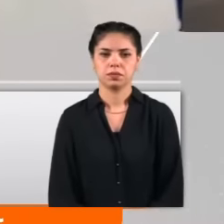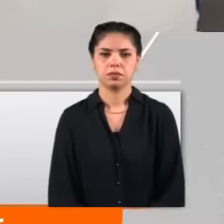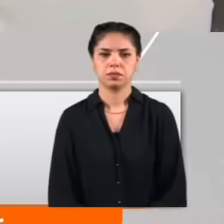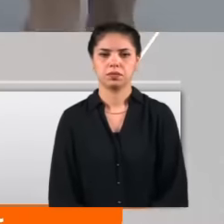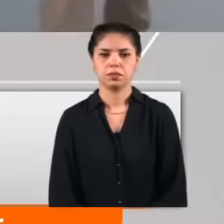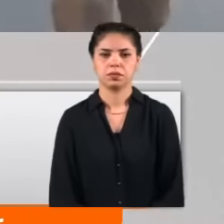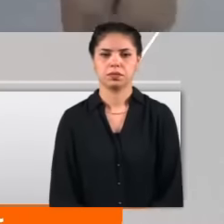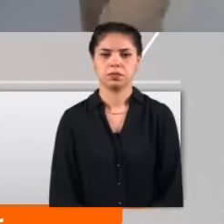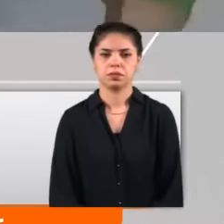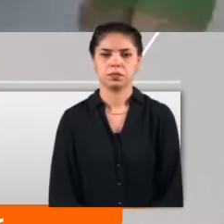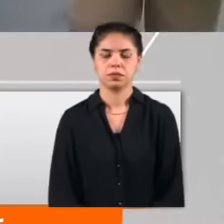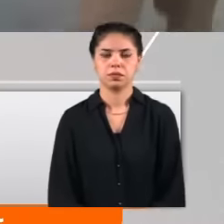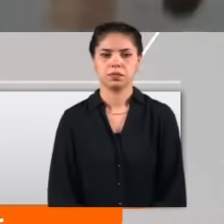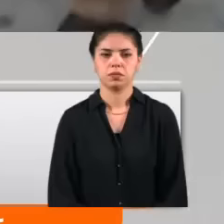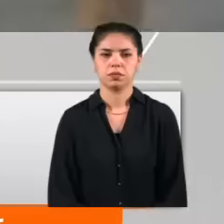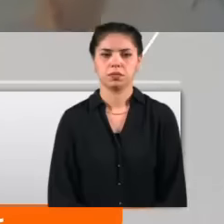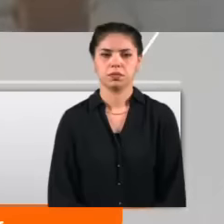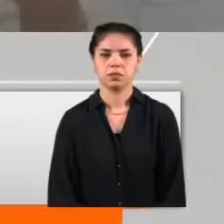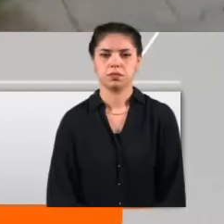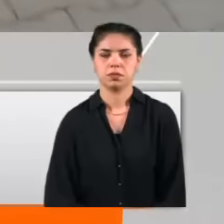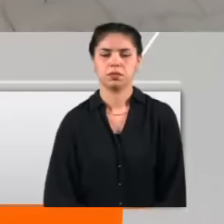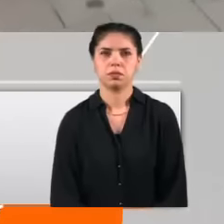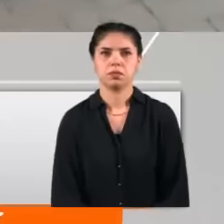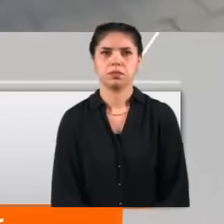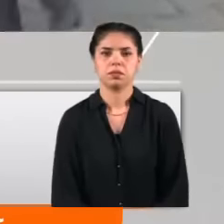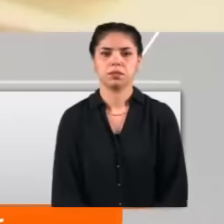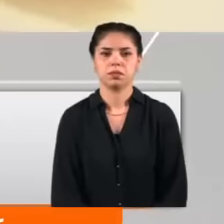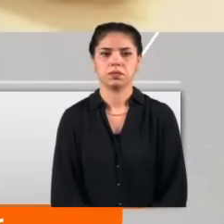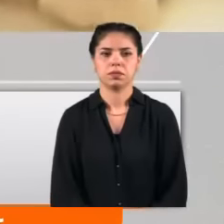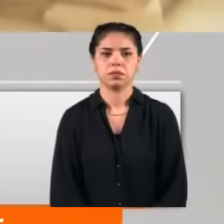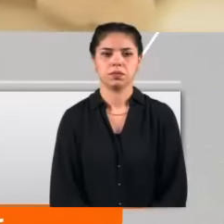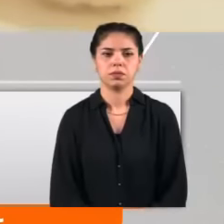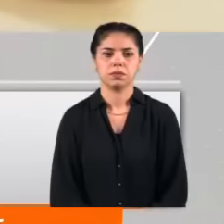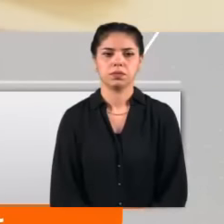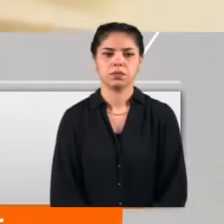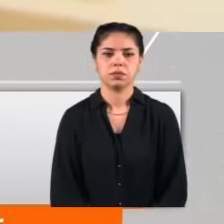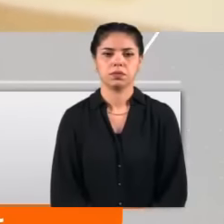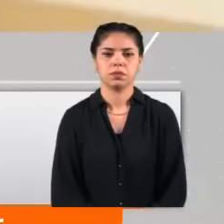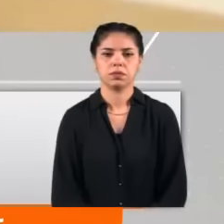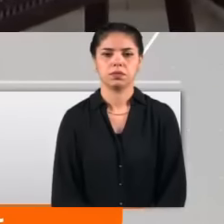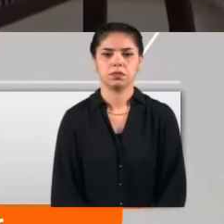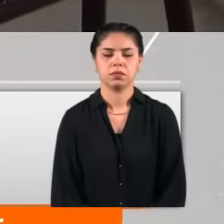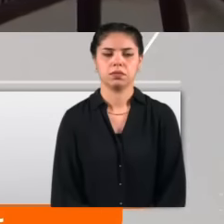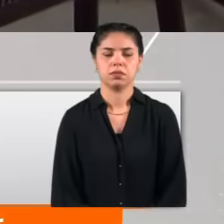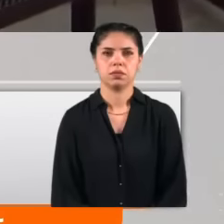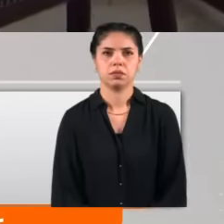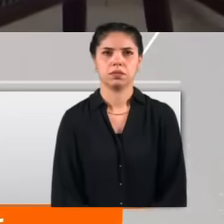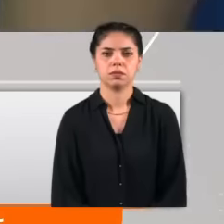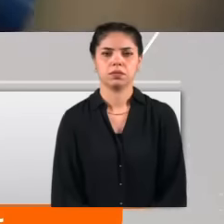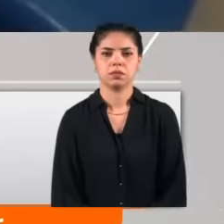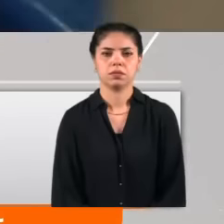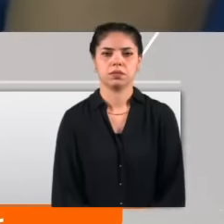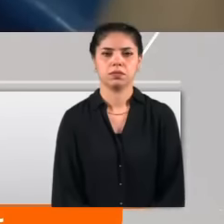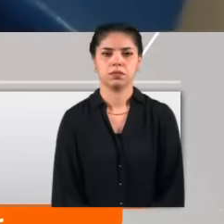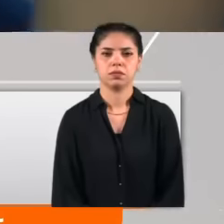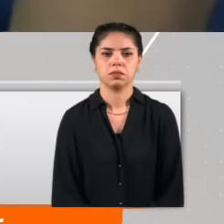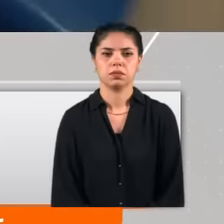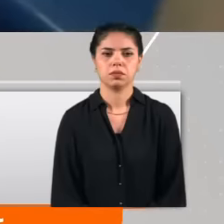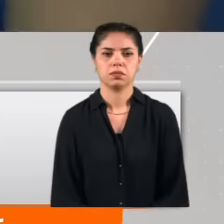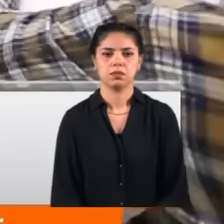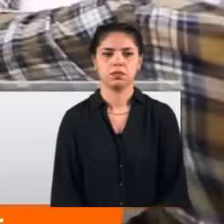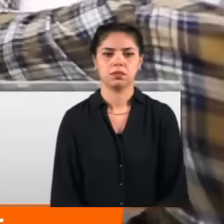var. 40 bin, 50 bin, 60 bin, 80 bin kendi kafalarına göre standart olmayan kitap ve kırtasiye ücretleriyle